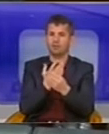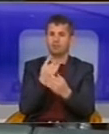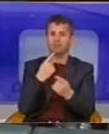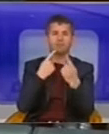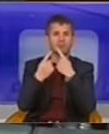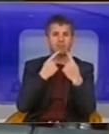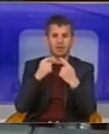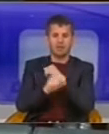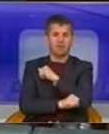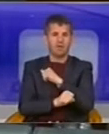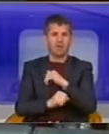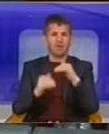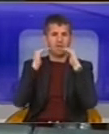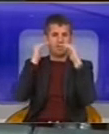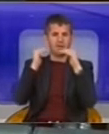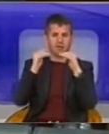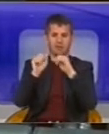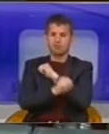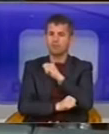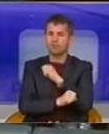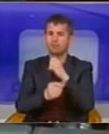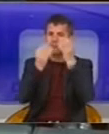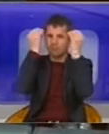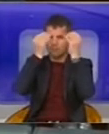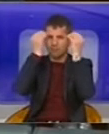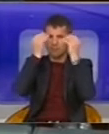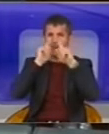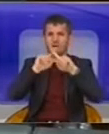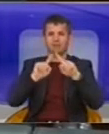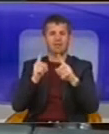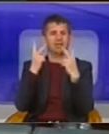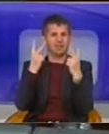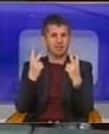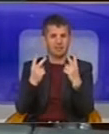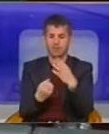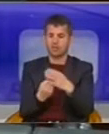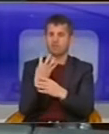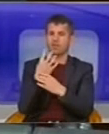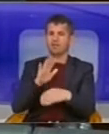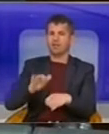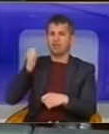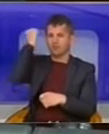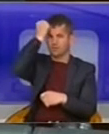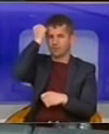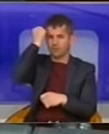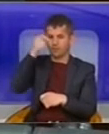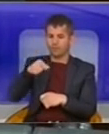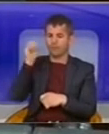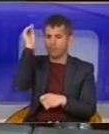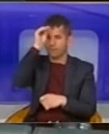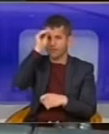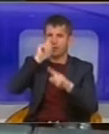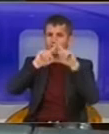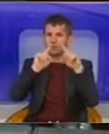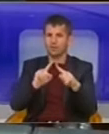nivelin universitar për studentët që studiojnë degë të rëndësishme për zhvillimin e vendit si që janë, shkencat